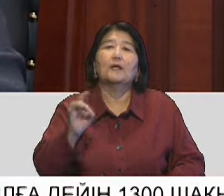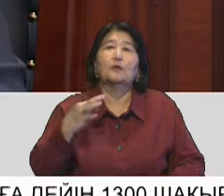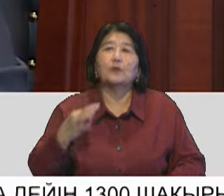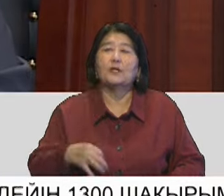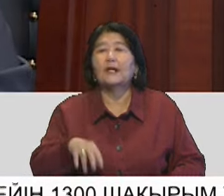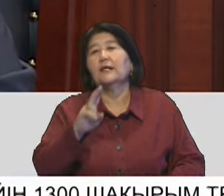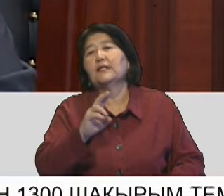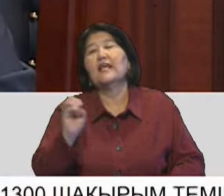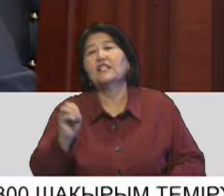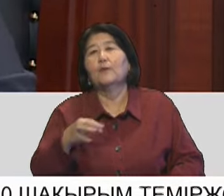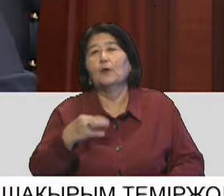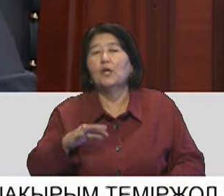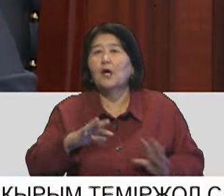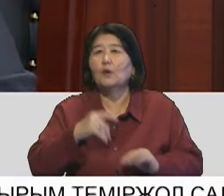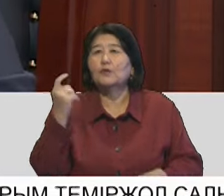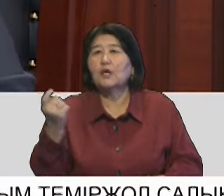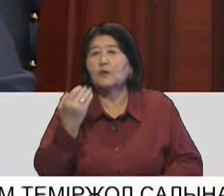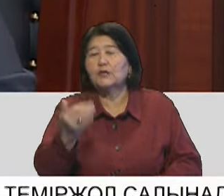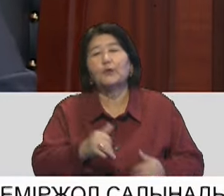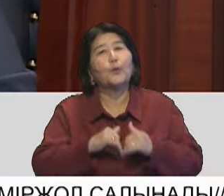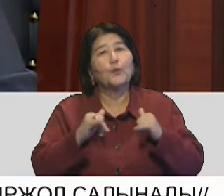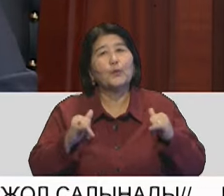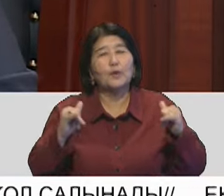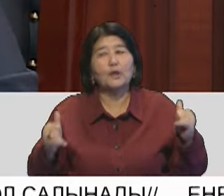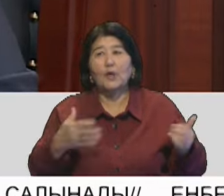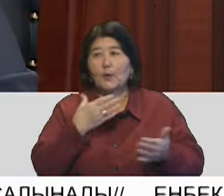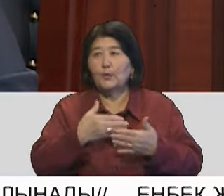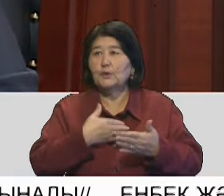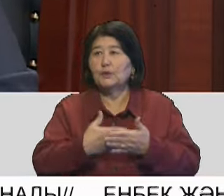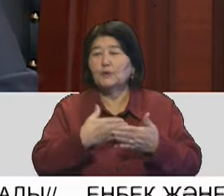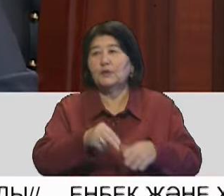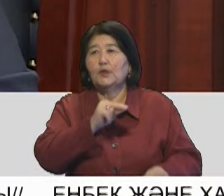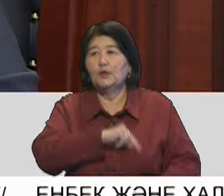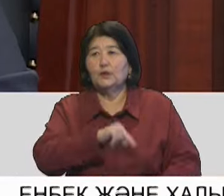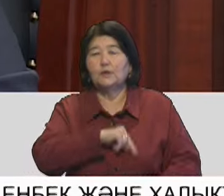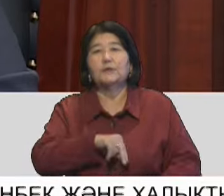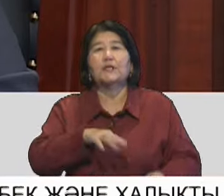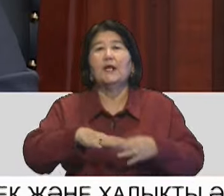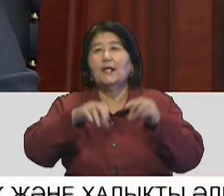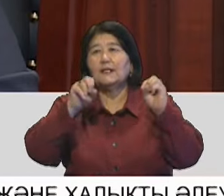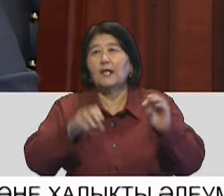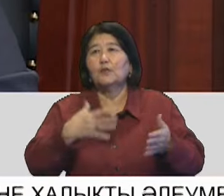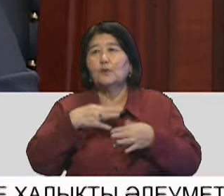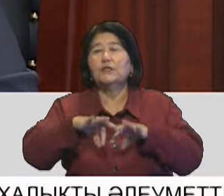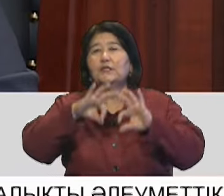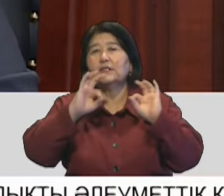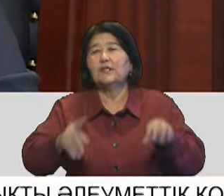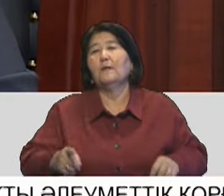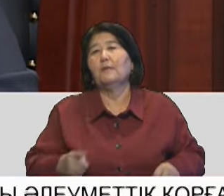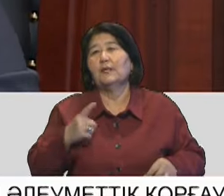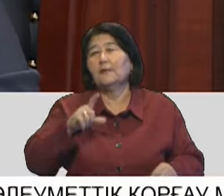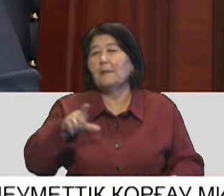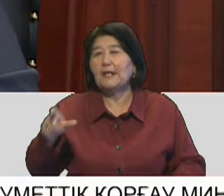Керімхан Егізбайұлы ауыл шаруашылығы саласының өркендеуіне өлшеусіз үлес қосқан тәжірибелі өз ісінің білікті